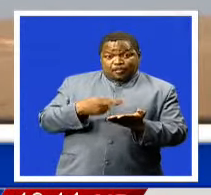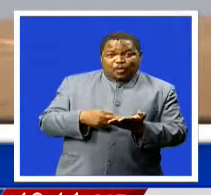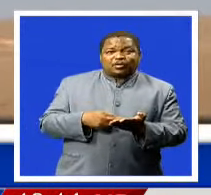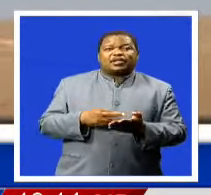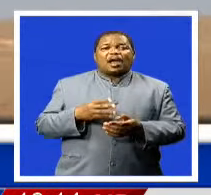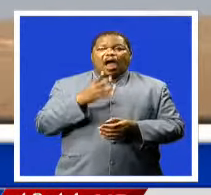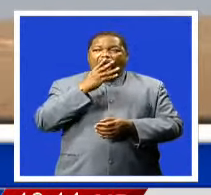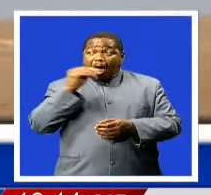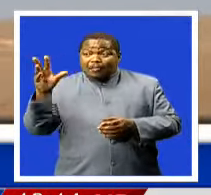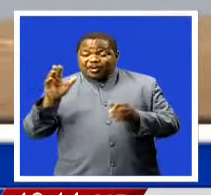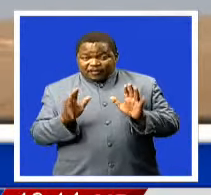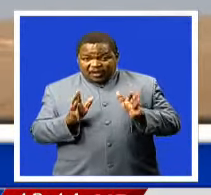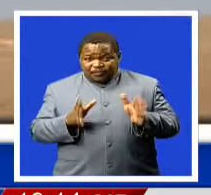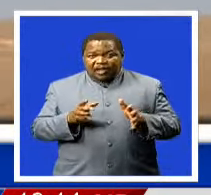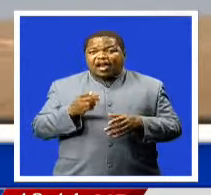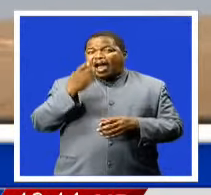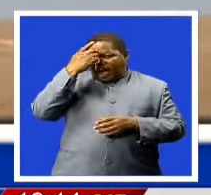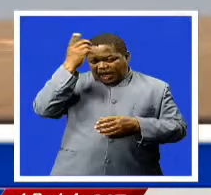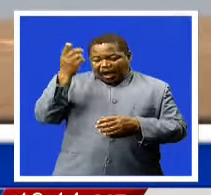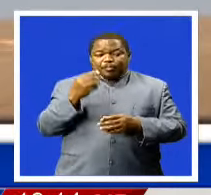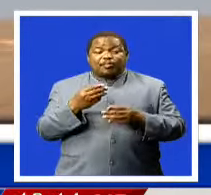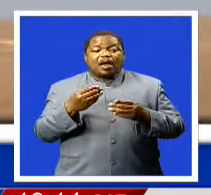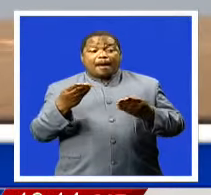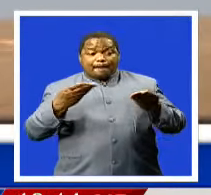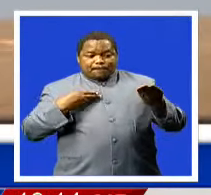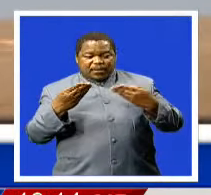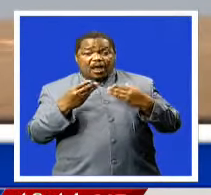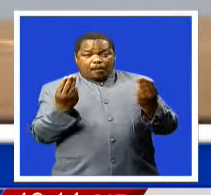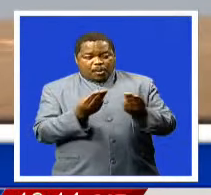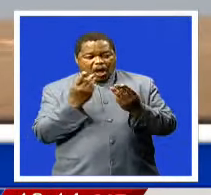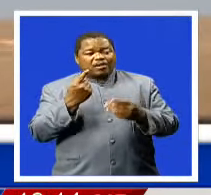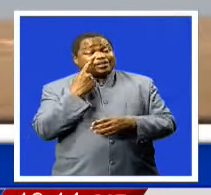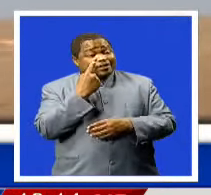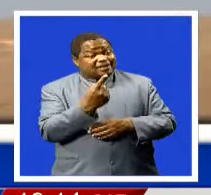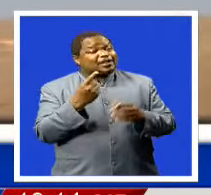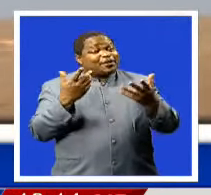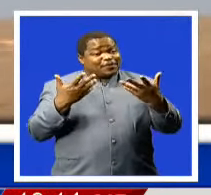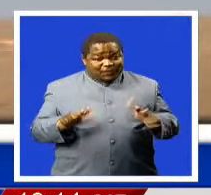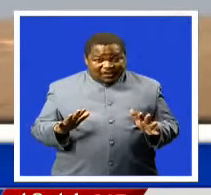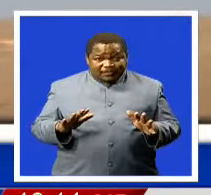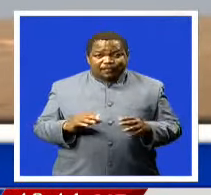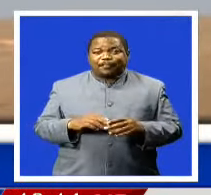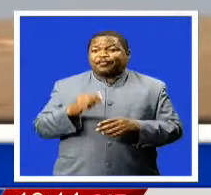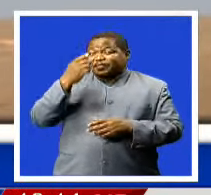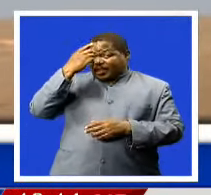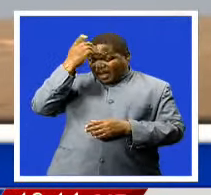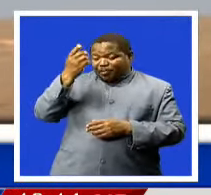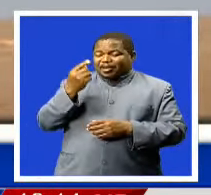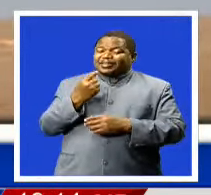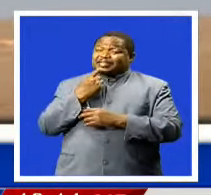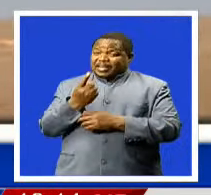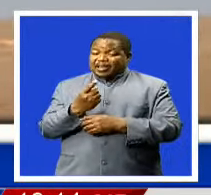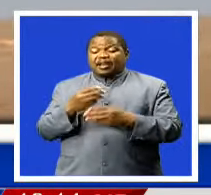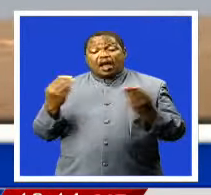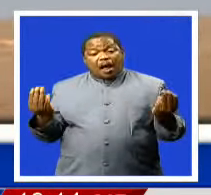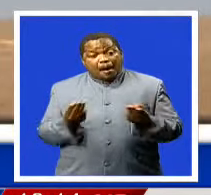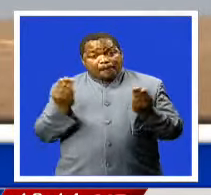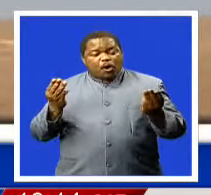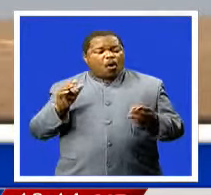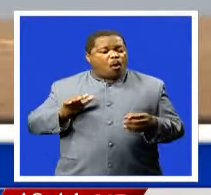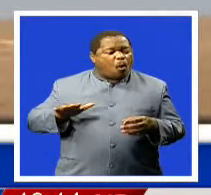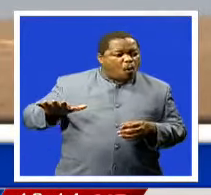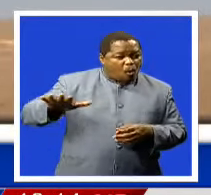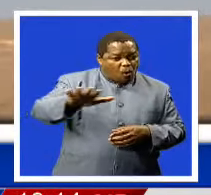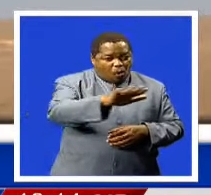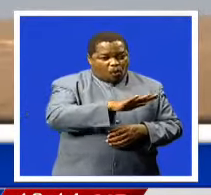labantu washo hulumende kwekuthi la wonke umuntu unelungelo